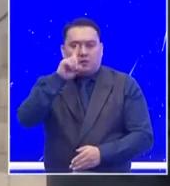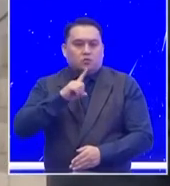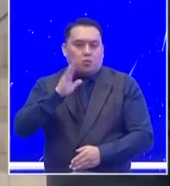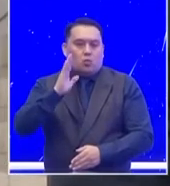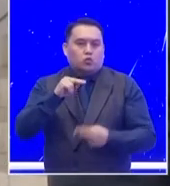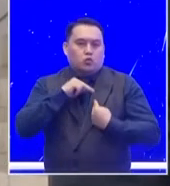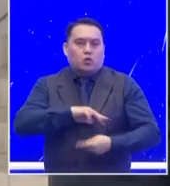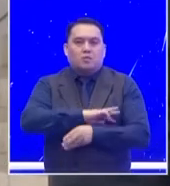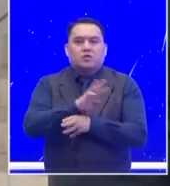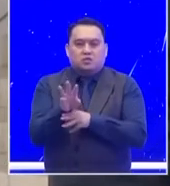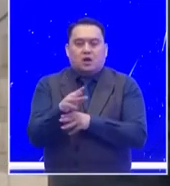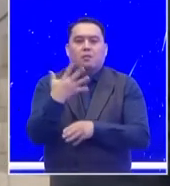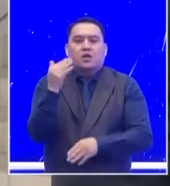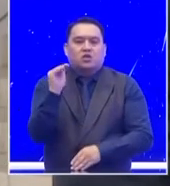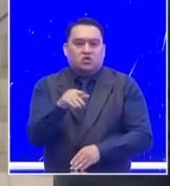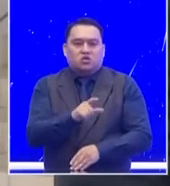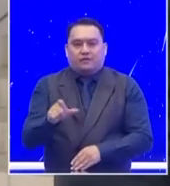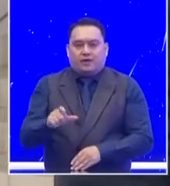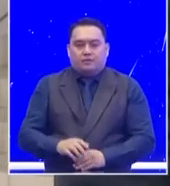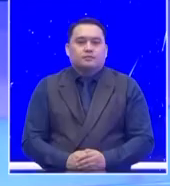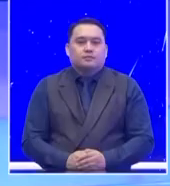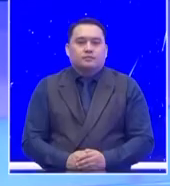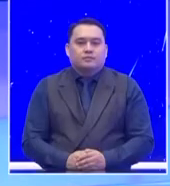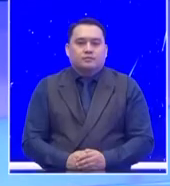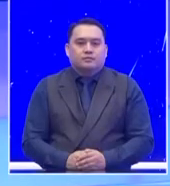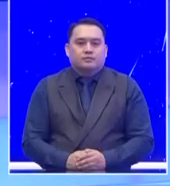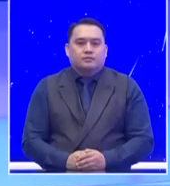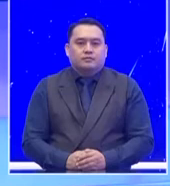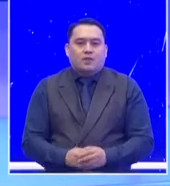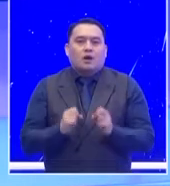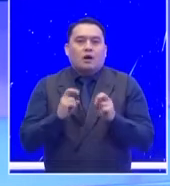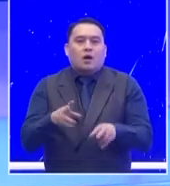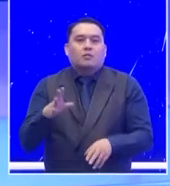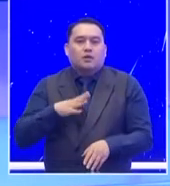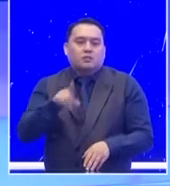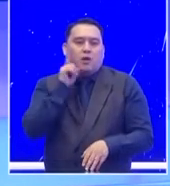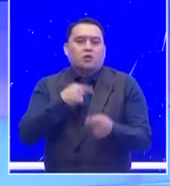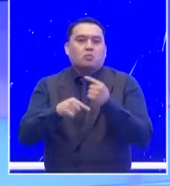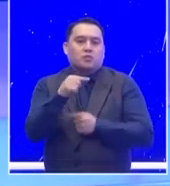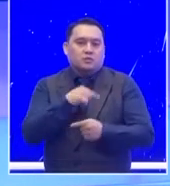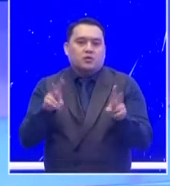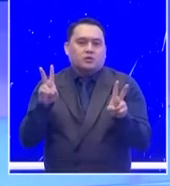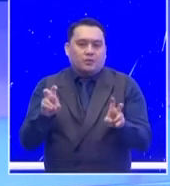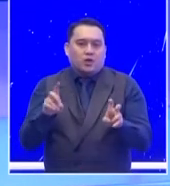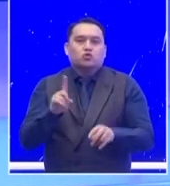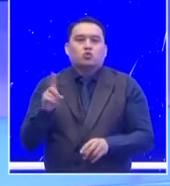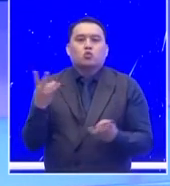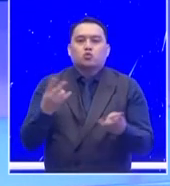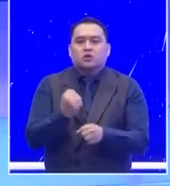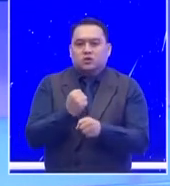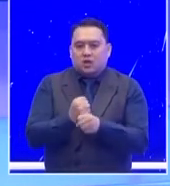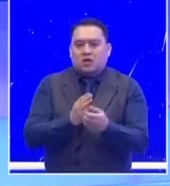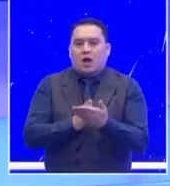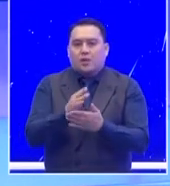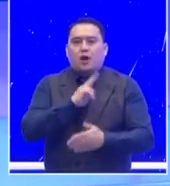планируем трудоустроить порядка 5000 человек. Как стать молодым предпринимателем? Что нужно сделать, чтобы получить